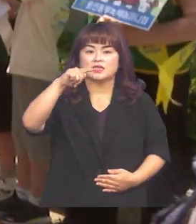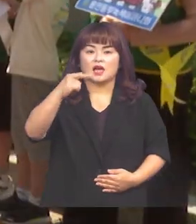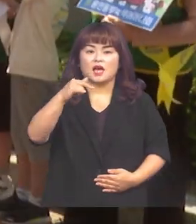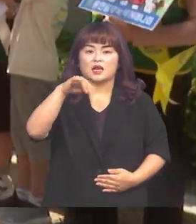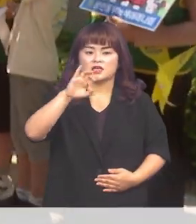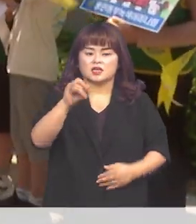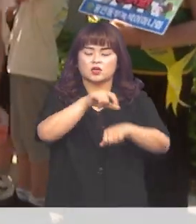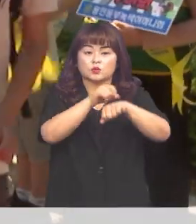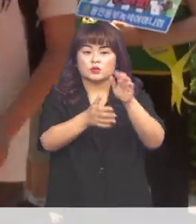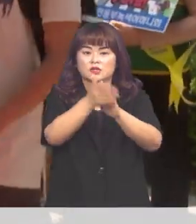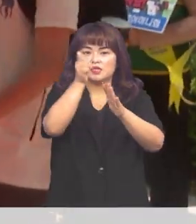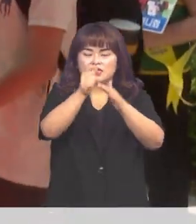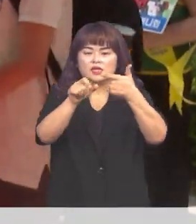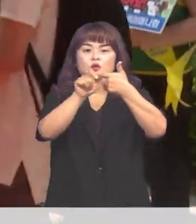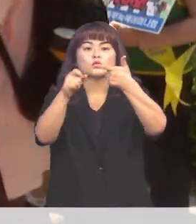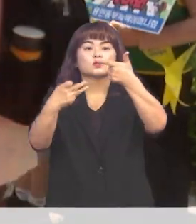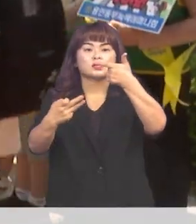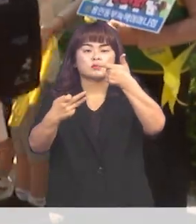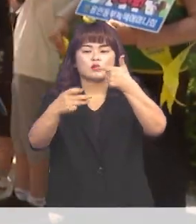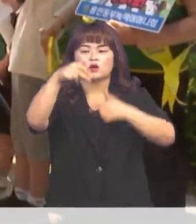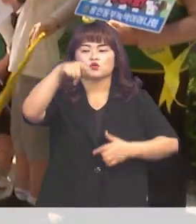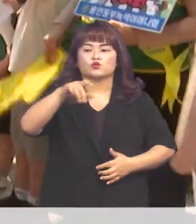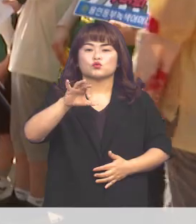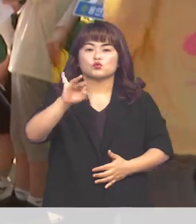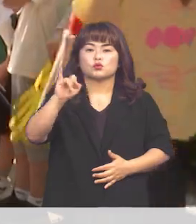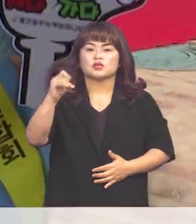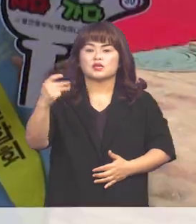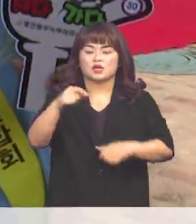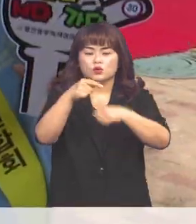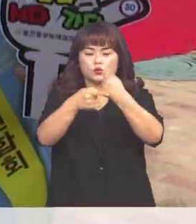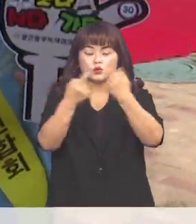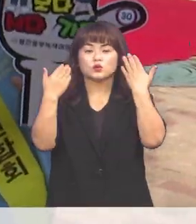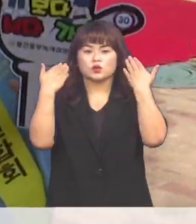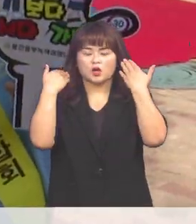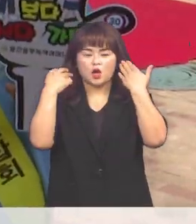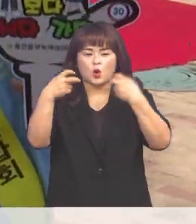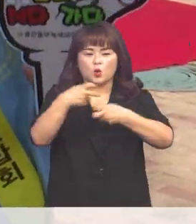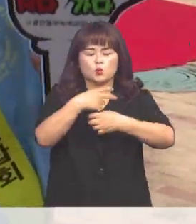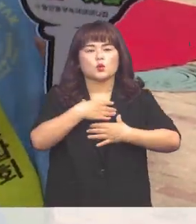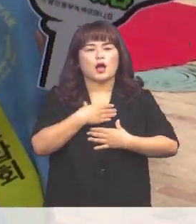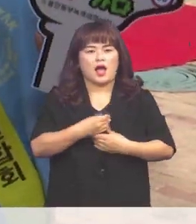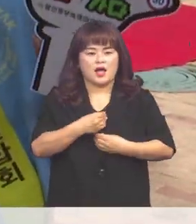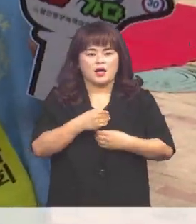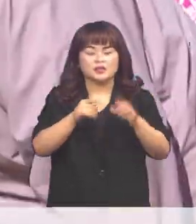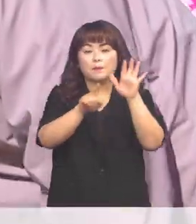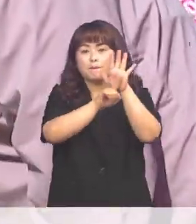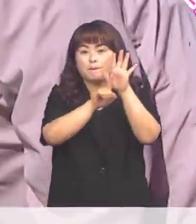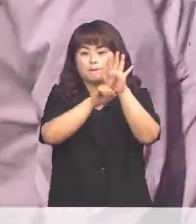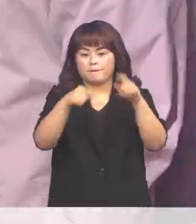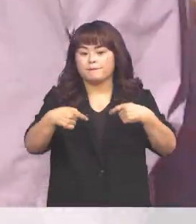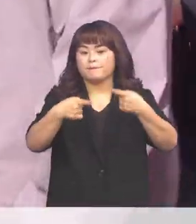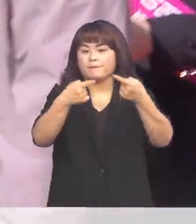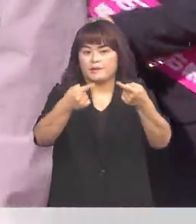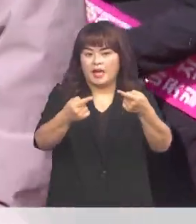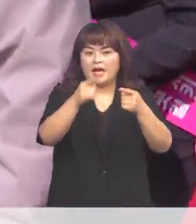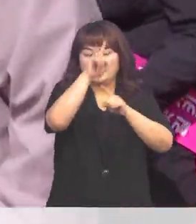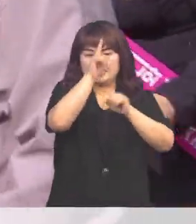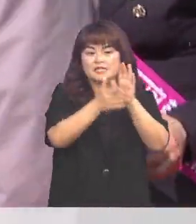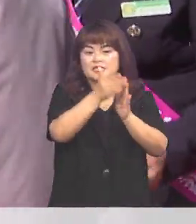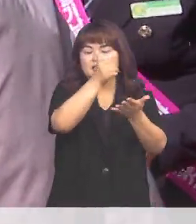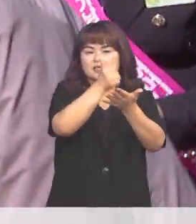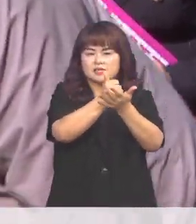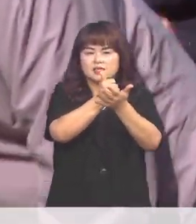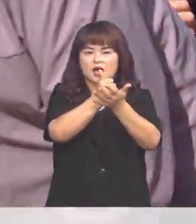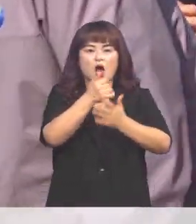이상일 용인특례시장은 13일 중일 초등학교에서 열린 교통안전 캠페인에 참여했습니다. 이날 이상일 시장,